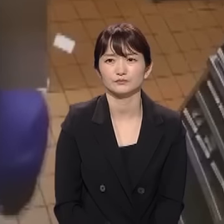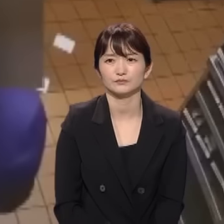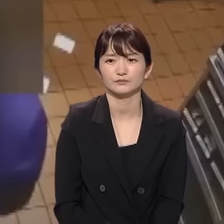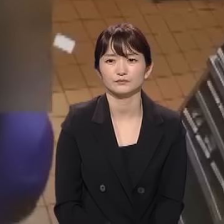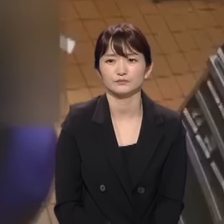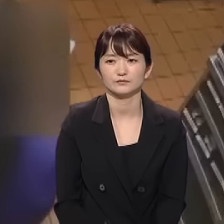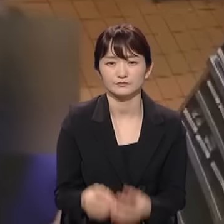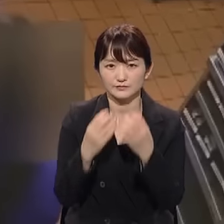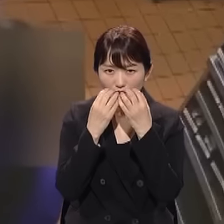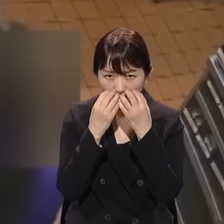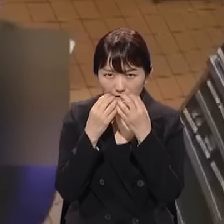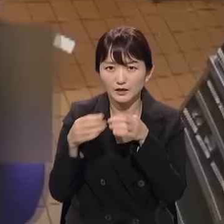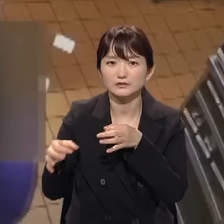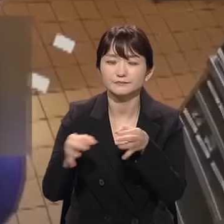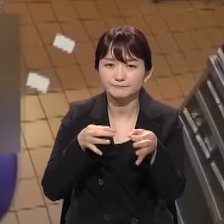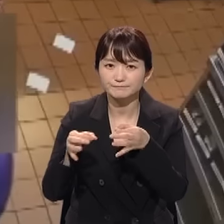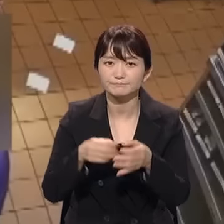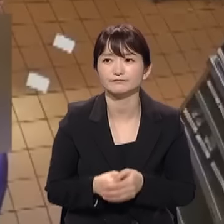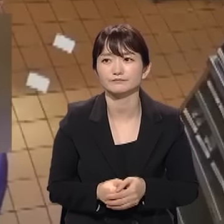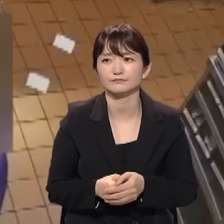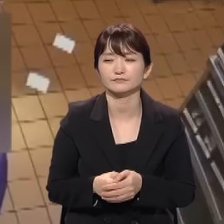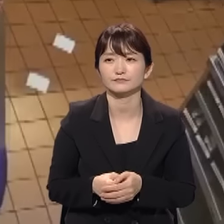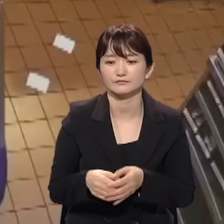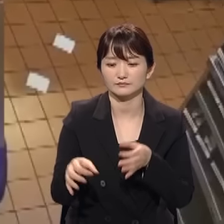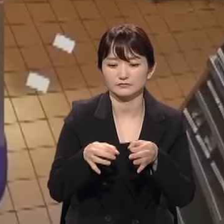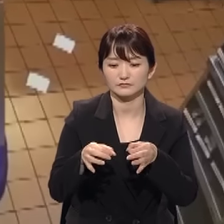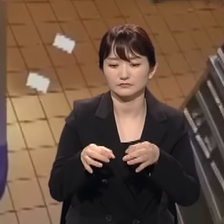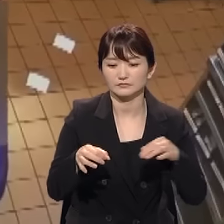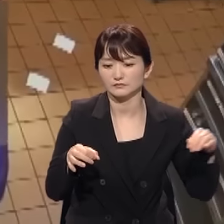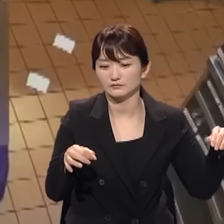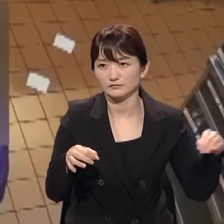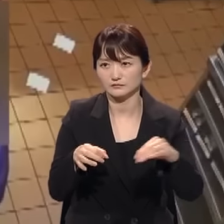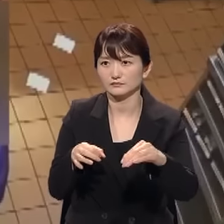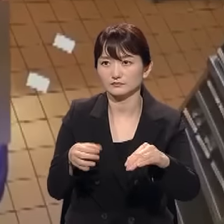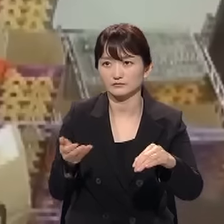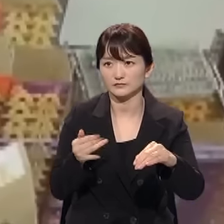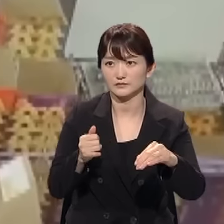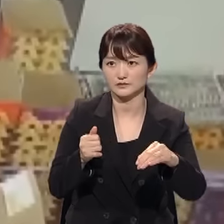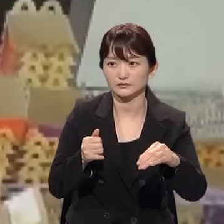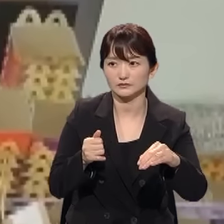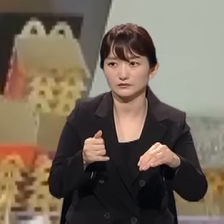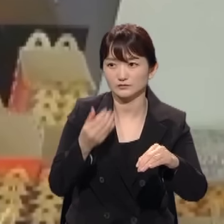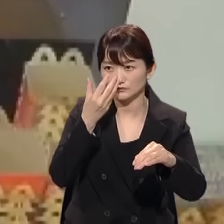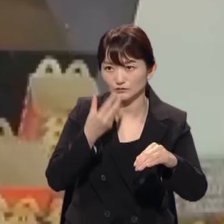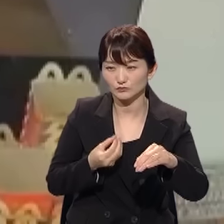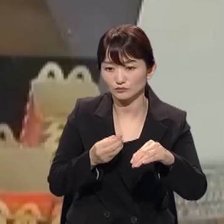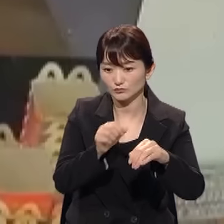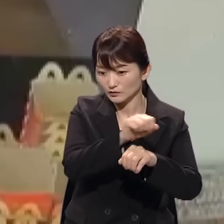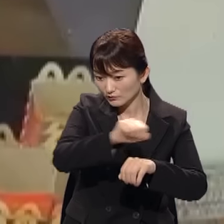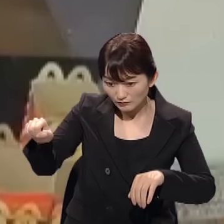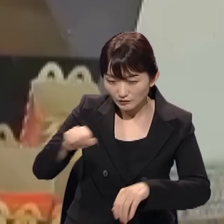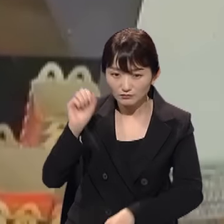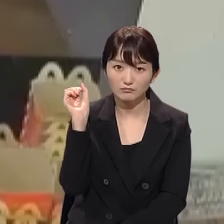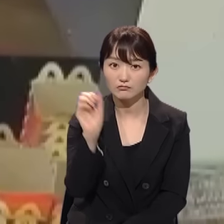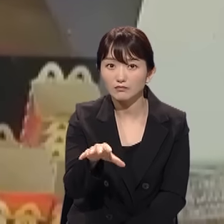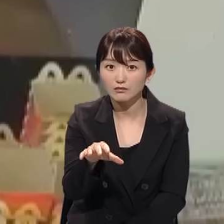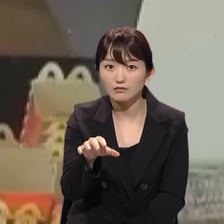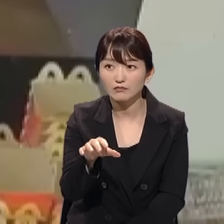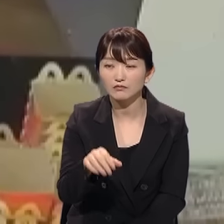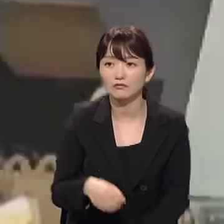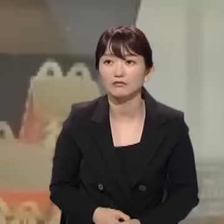자, 여기는 햄버거 가게, 드라이브스루 매장 아닙니다. 근데 직원이 난데없이 음료를 집어들더니 창고 밖으로 뿌려버립니다.